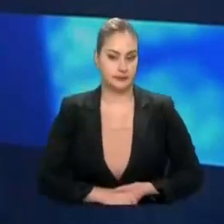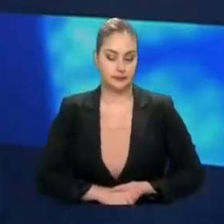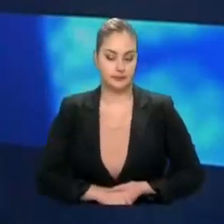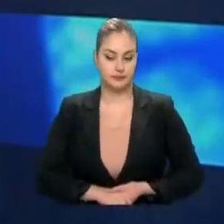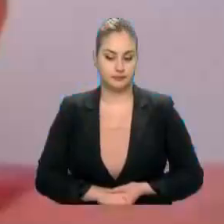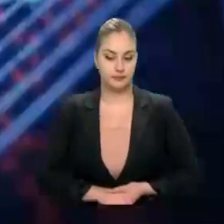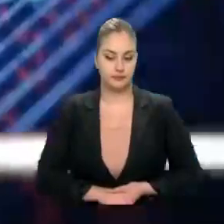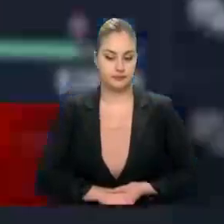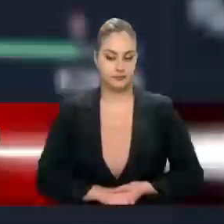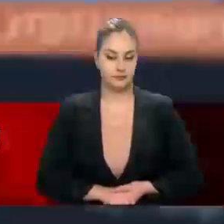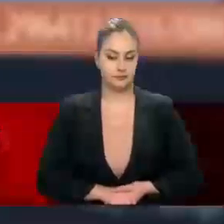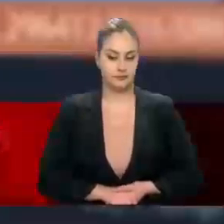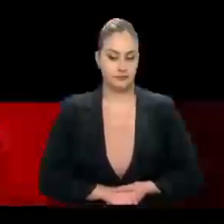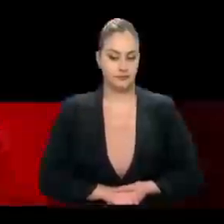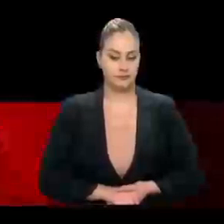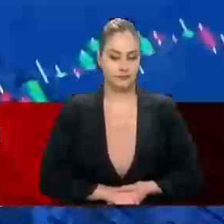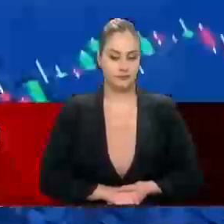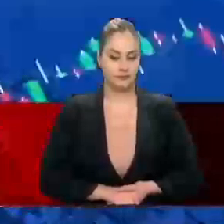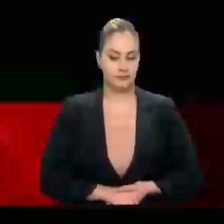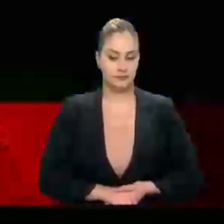geldi.